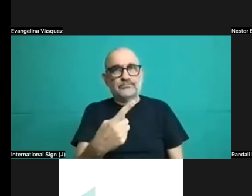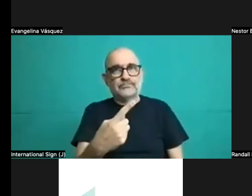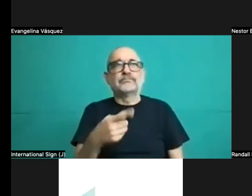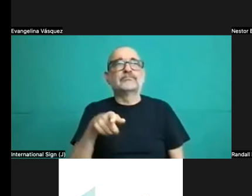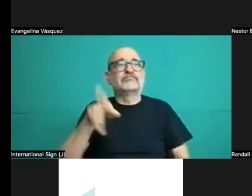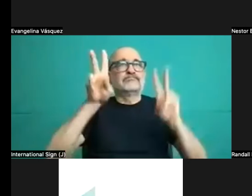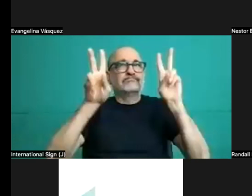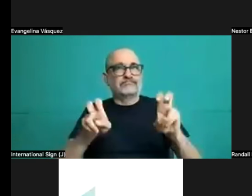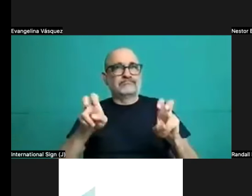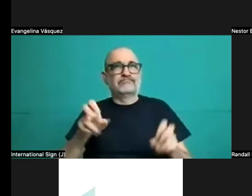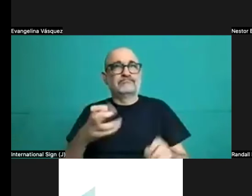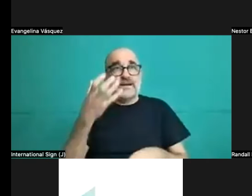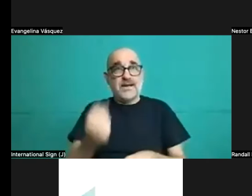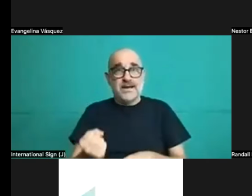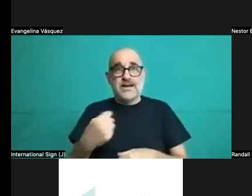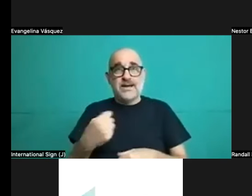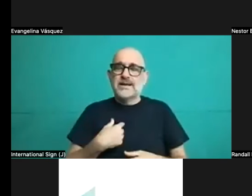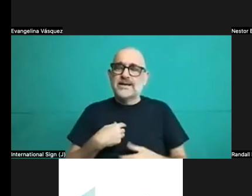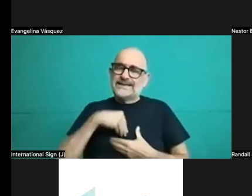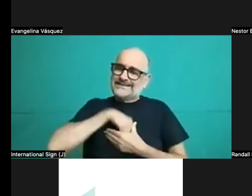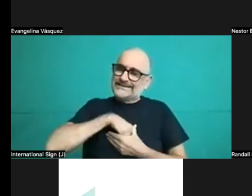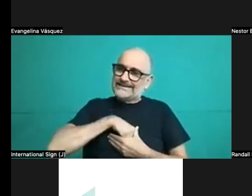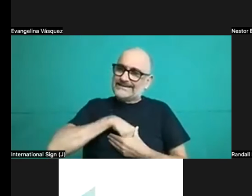Nous sommes convaincus.